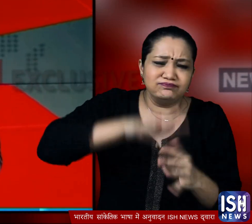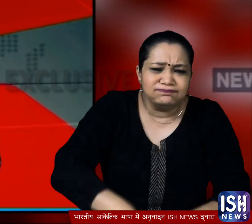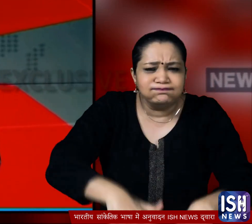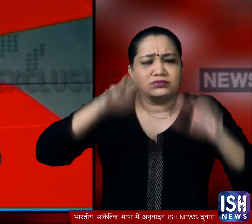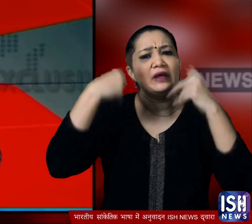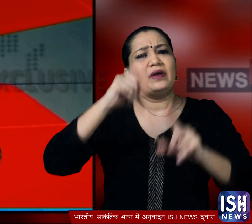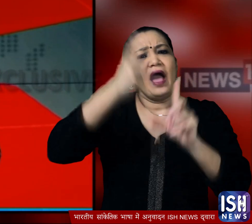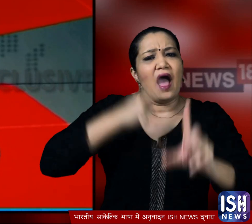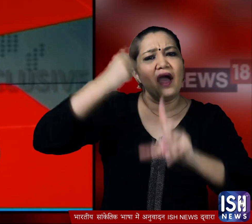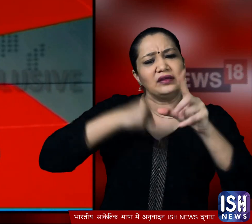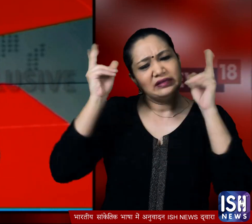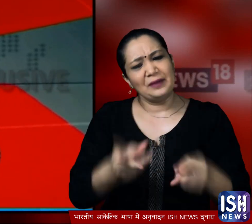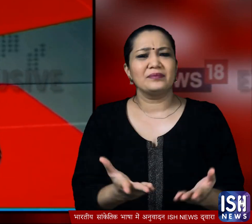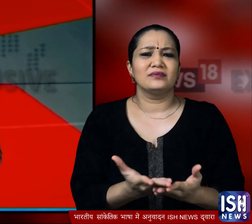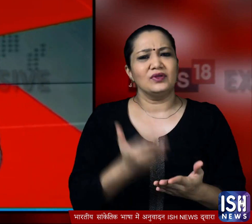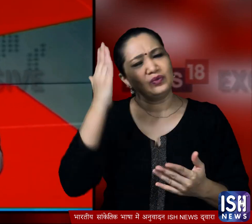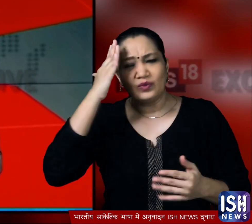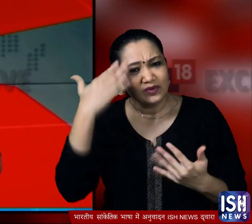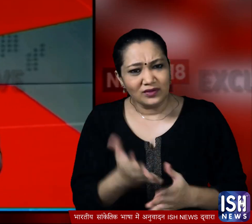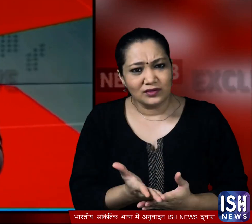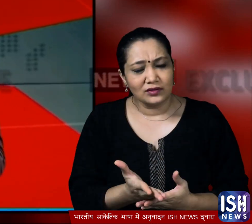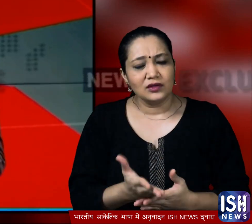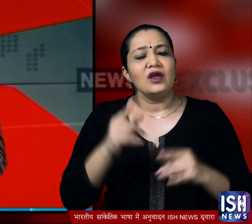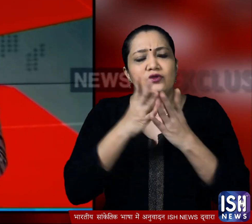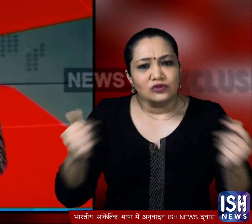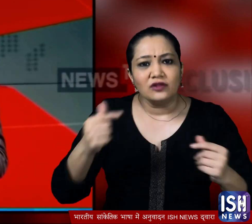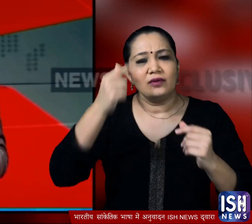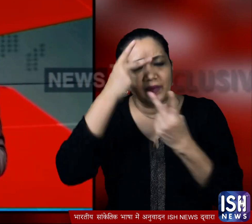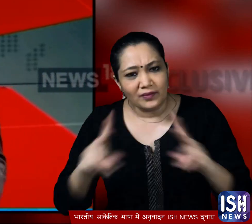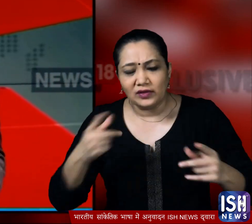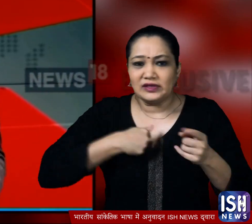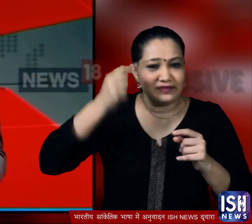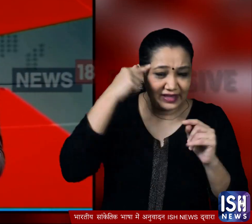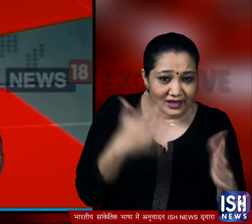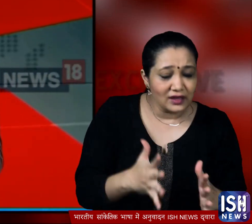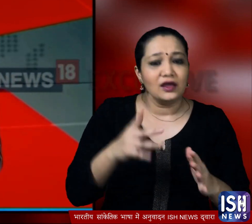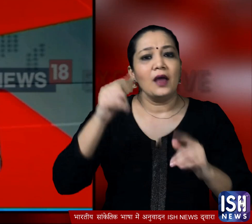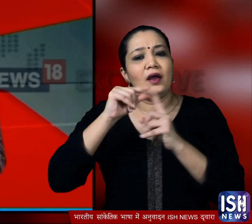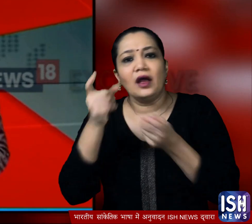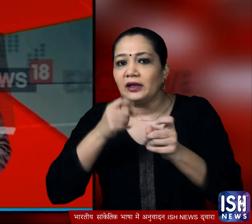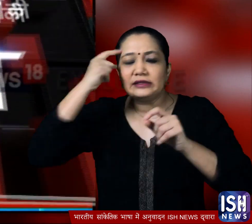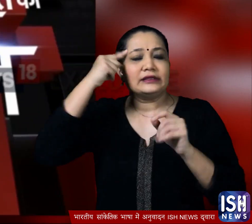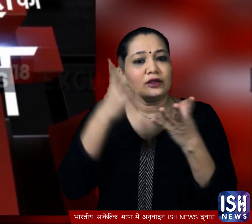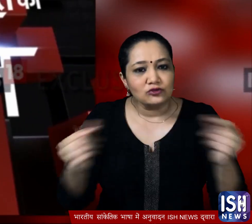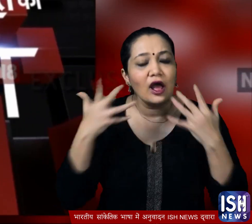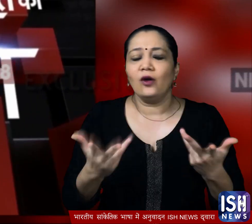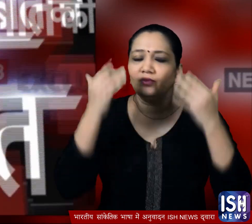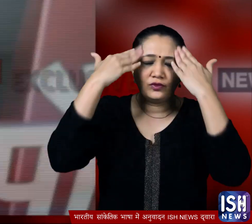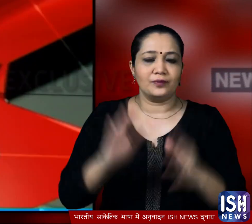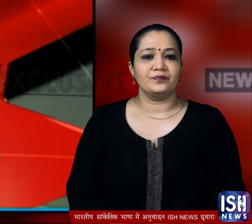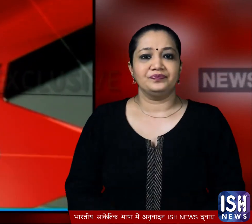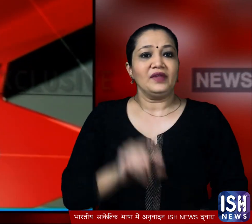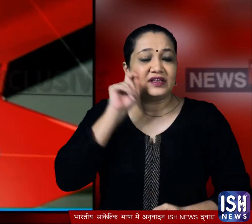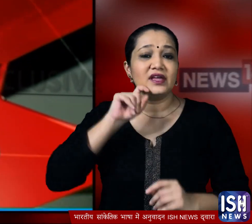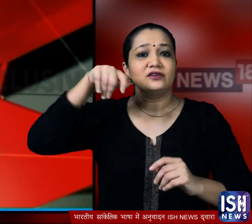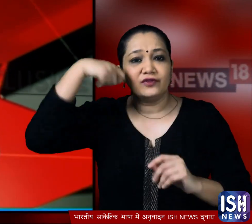क्योंकि ये संकट तो हर बारिश के बाद आता ही है, जिसका पक्का इलाज ढूंढने के बारे में न तो हम सोचते हैं और न ही प्रशासन को ख्याल आता है। अश्लील